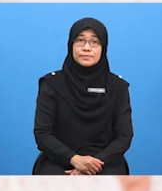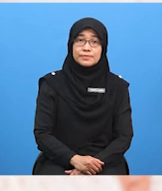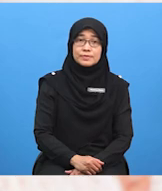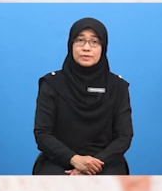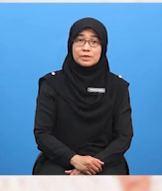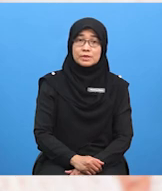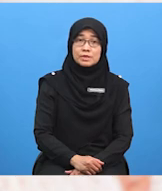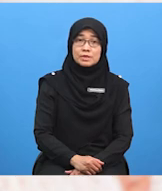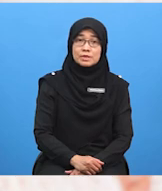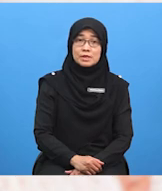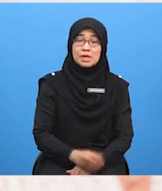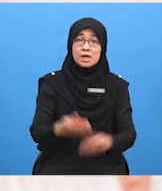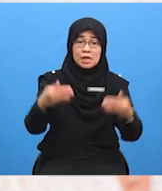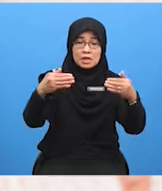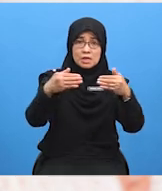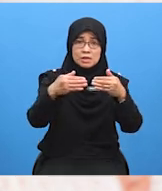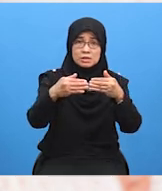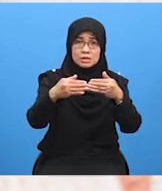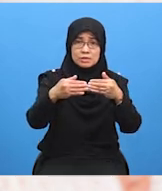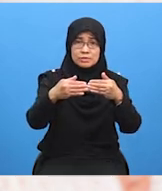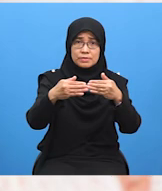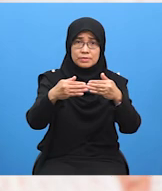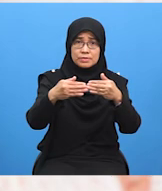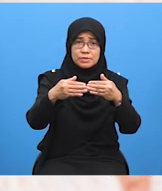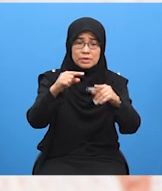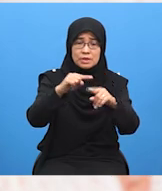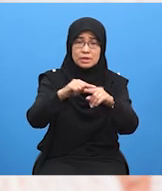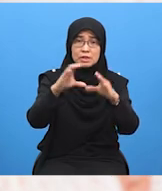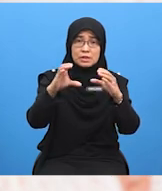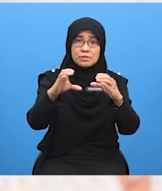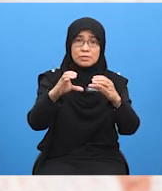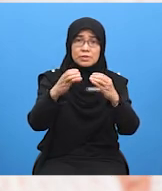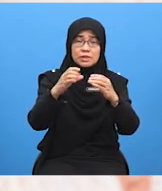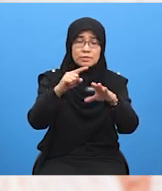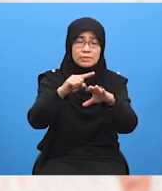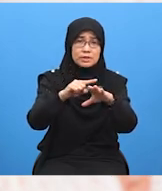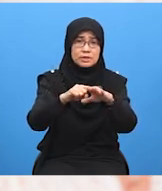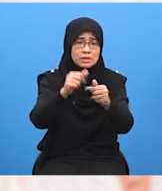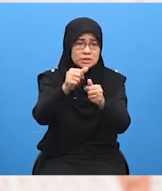Penyambungan liter dibuat dengan menyambung pada setiap kaki komponen.